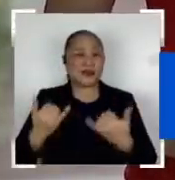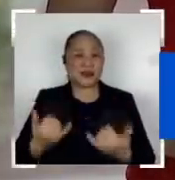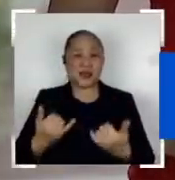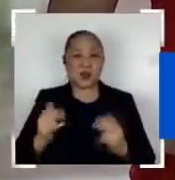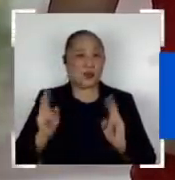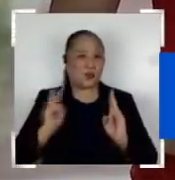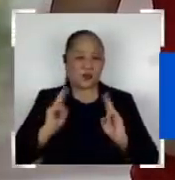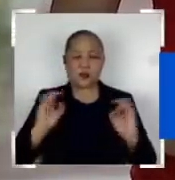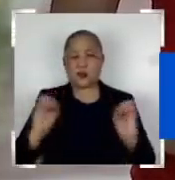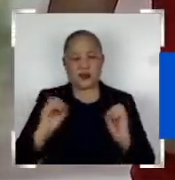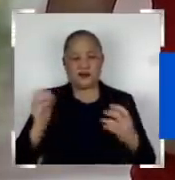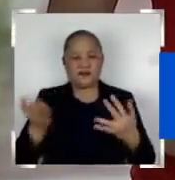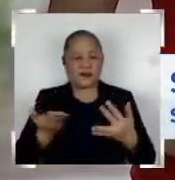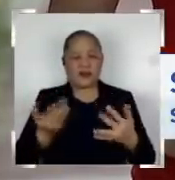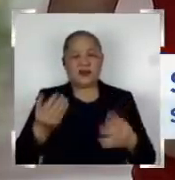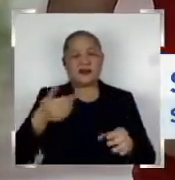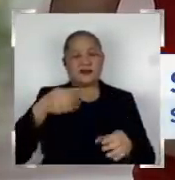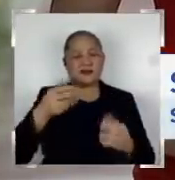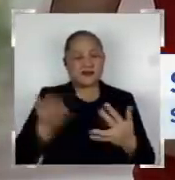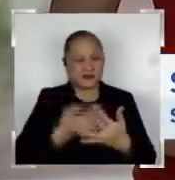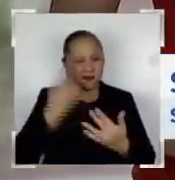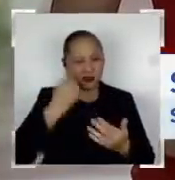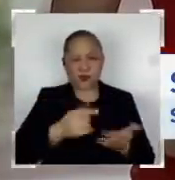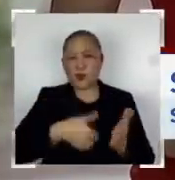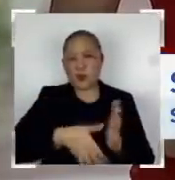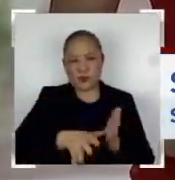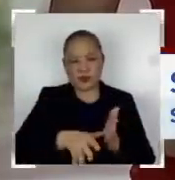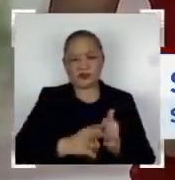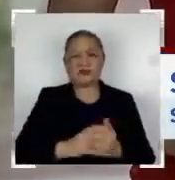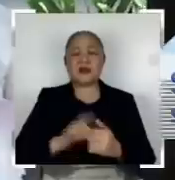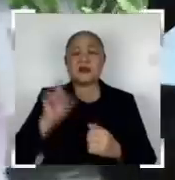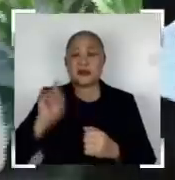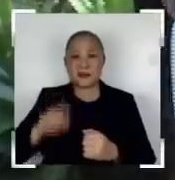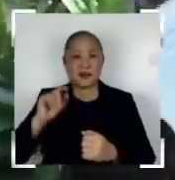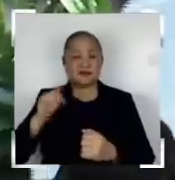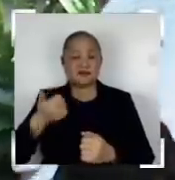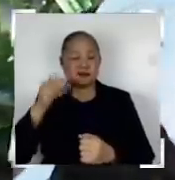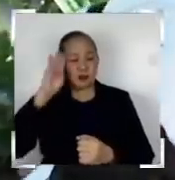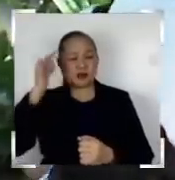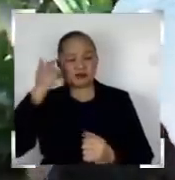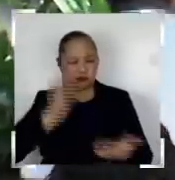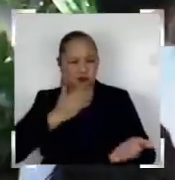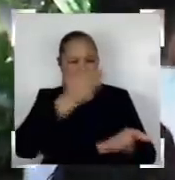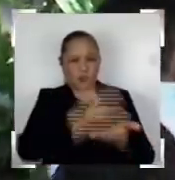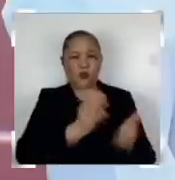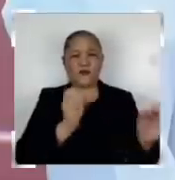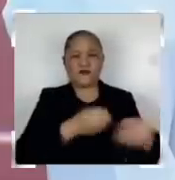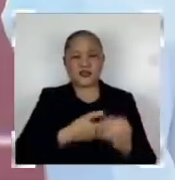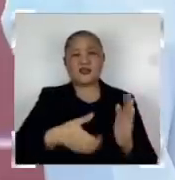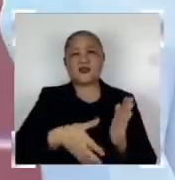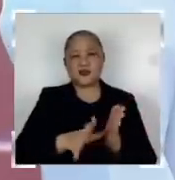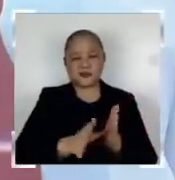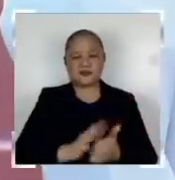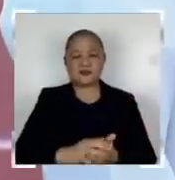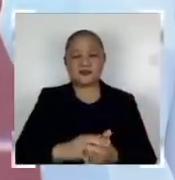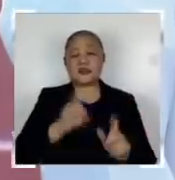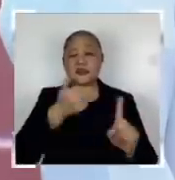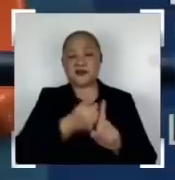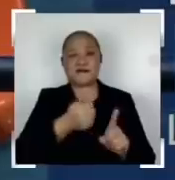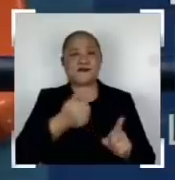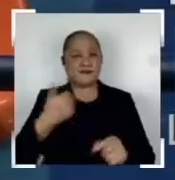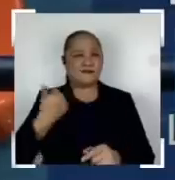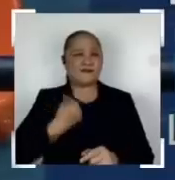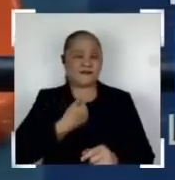ng COMELEC, dapat personal na i-renego ang kanyang COC. Ito ay voluntary withdrawal, so wala pong substitution